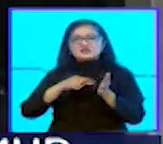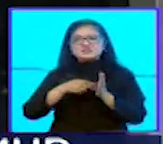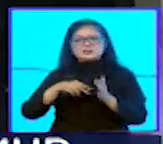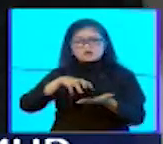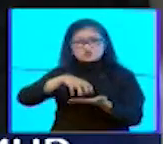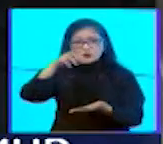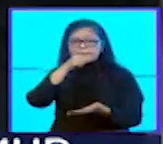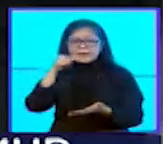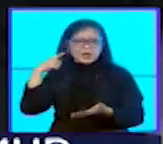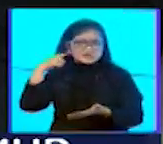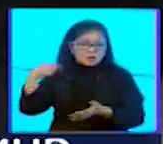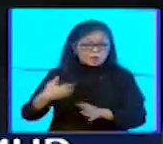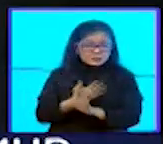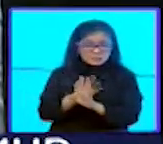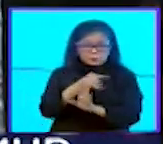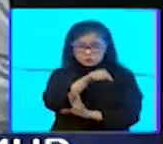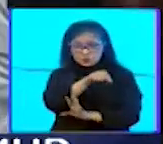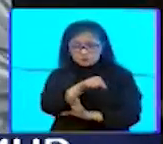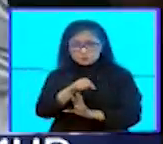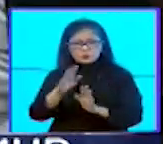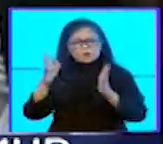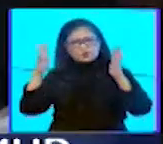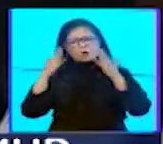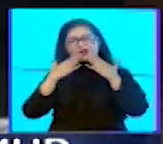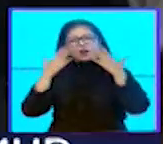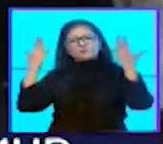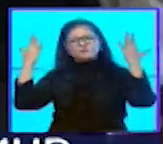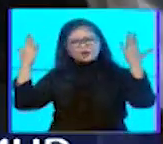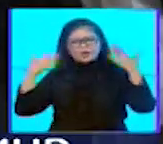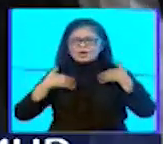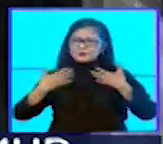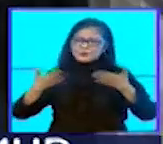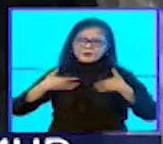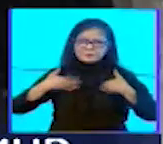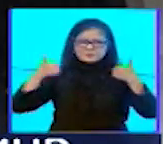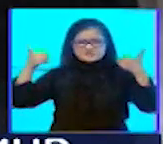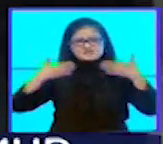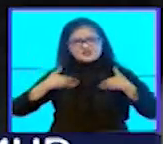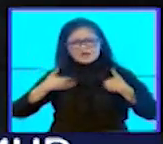merah di Jawa Timur. Alhamdulillah, ini artinya